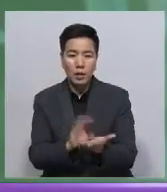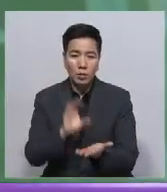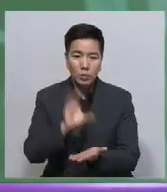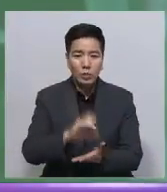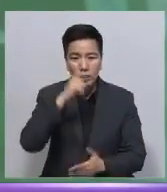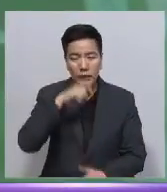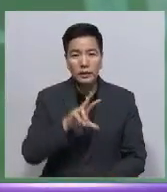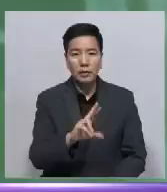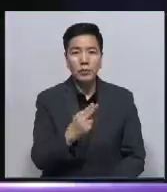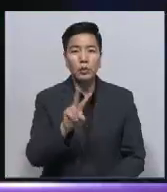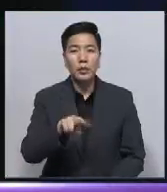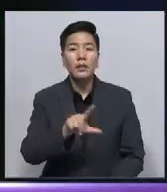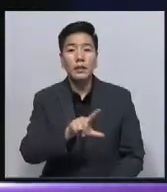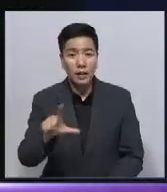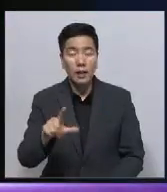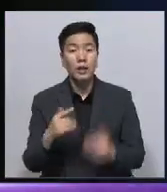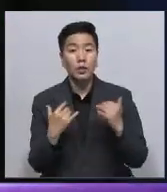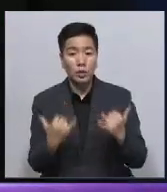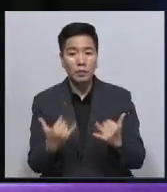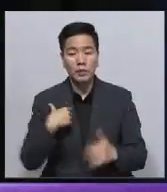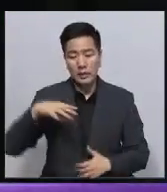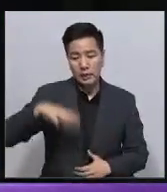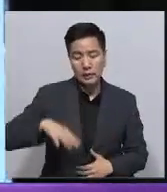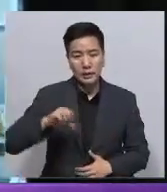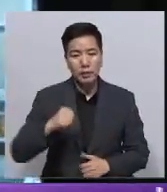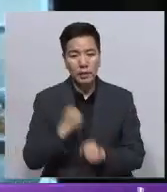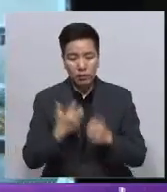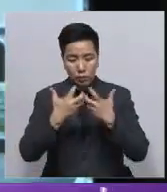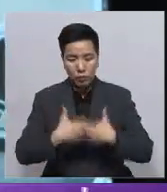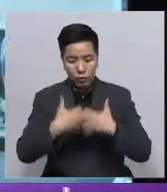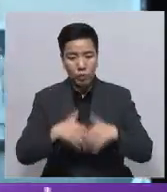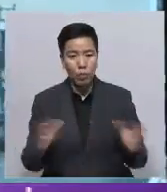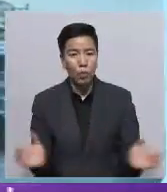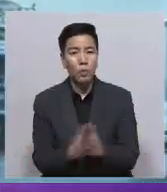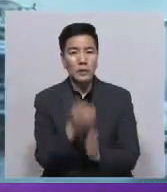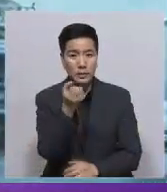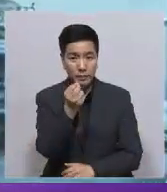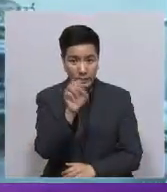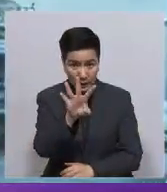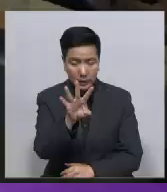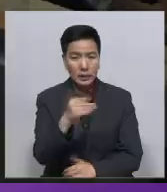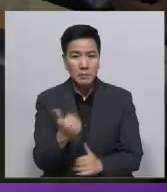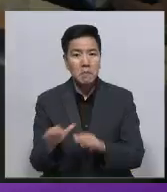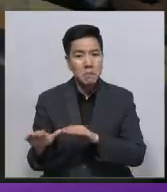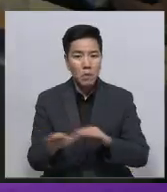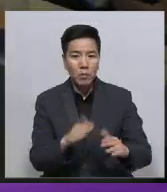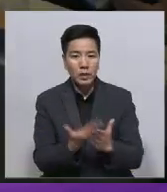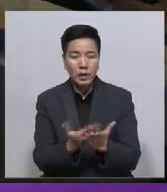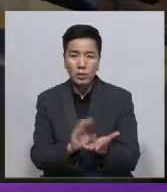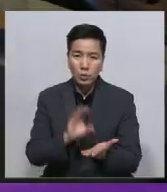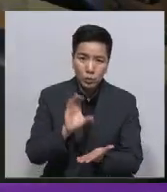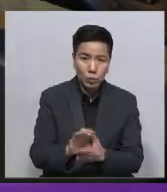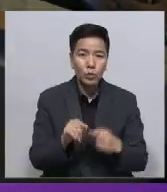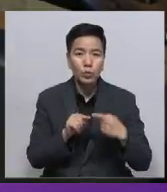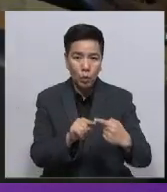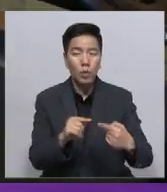กว่า 32,000 ล้านบาทปัจจุบันมีสำนักงานและโรงงานทั่วประเทศรวม14แห่งและยังคงพร้อมที่จะลงทุนในไทยต่อไ